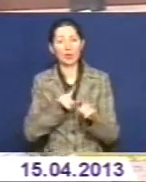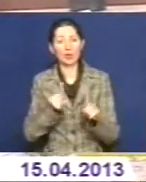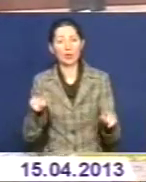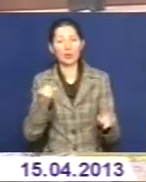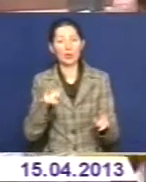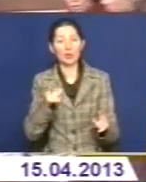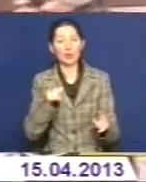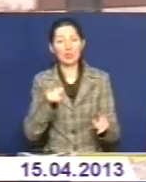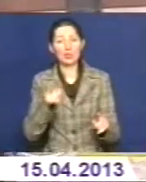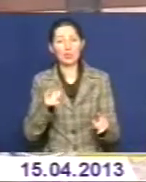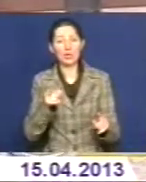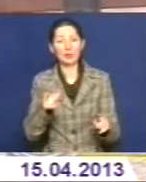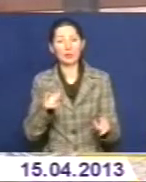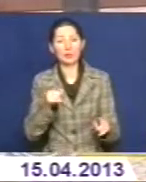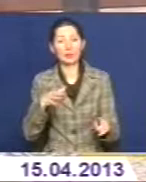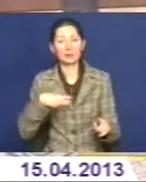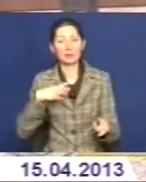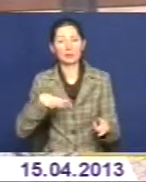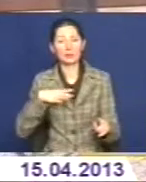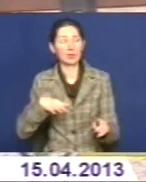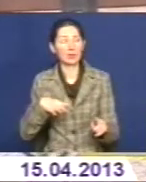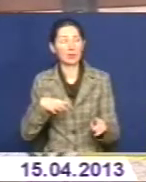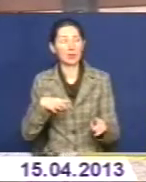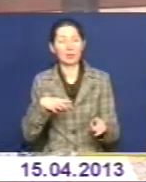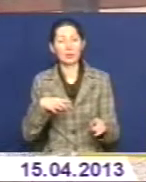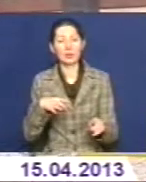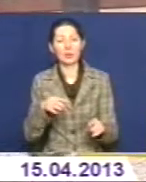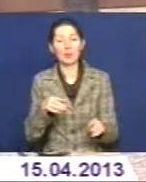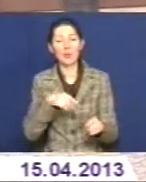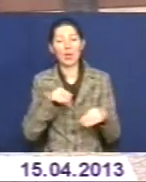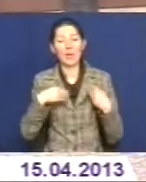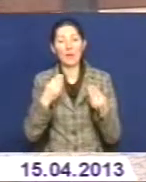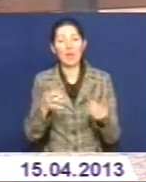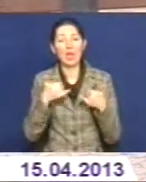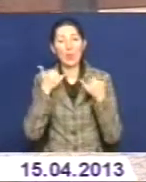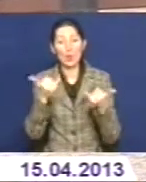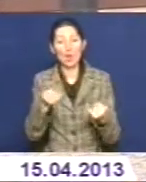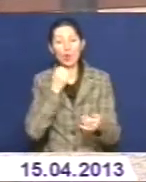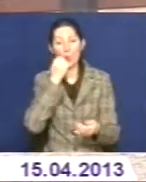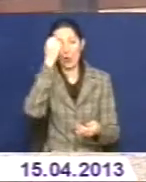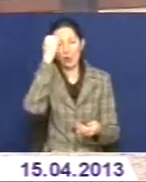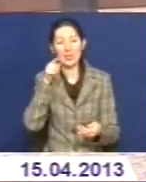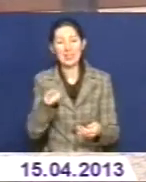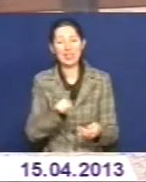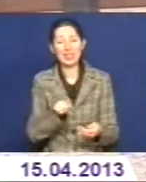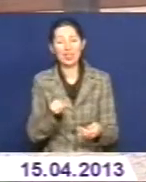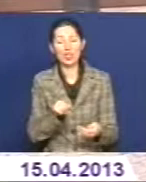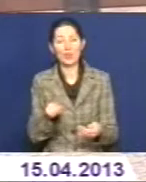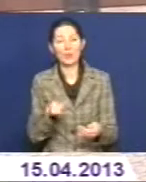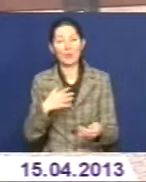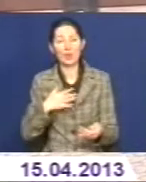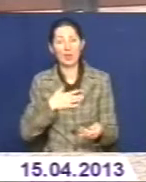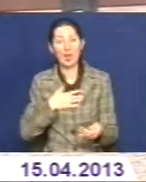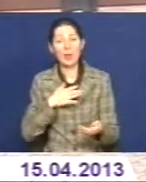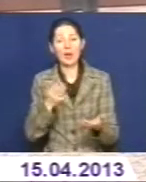оборону, допомогу армії визволителів. І тому сьогодні дійсно черговий раз можна віддати їм шану і подякувати за те, що нам дістався